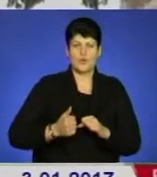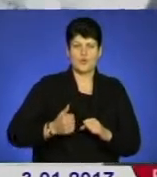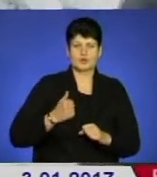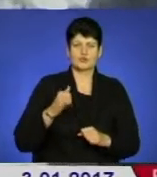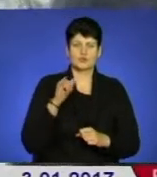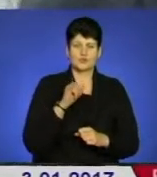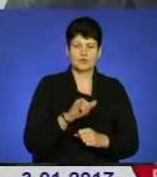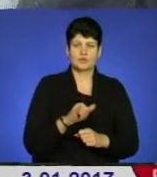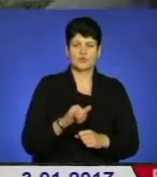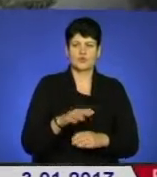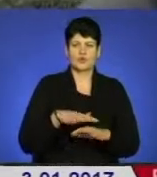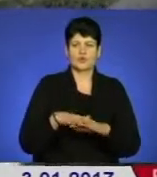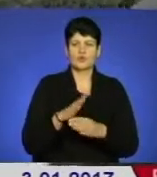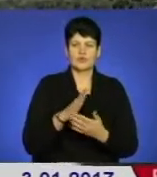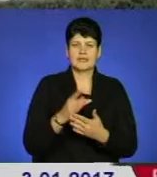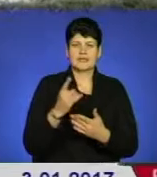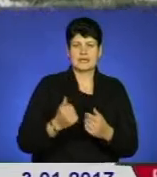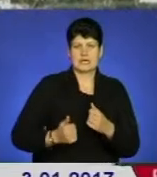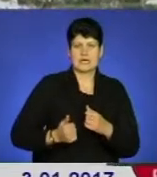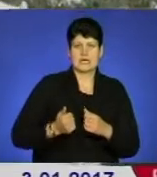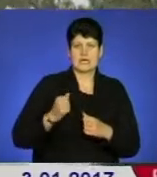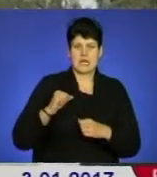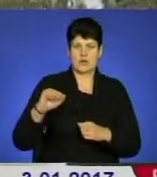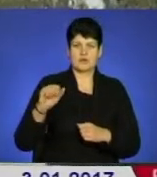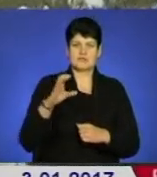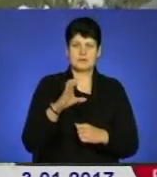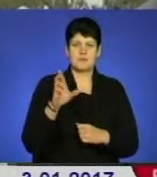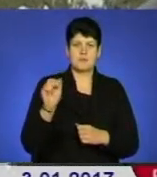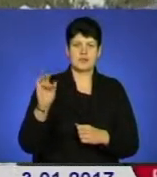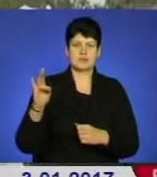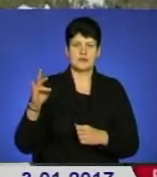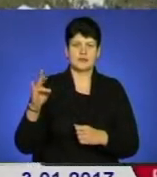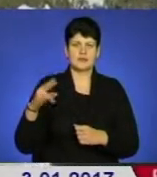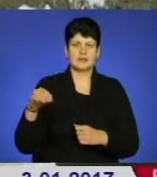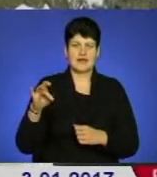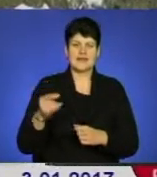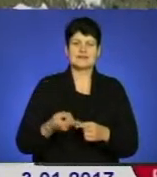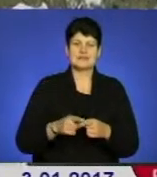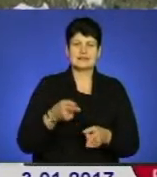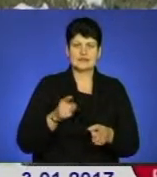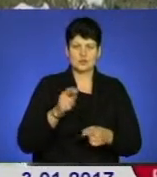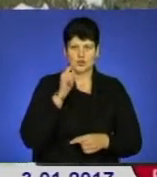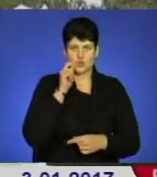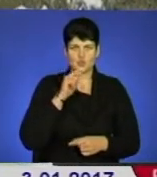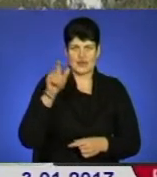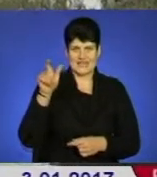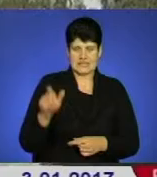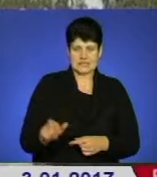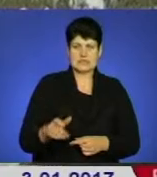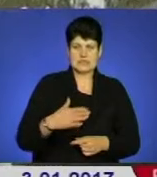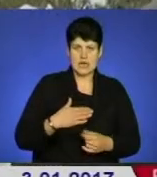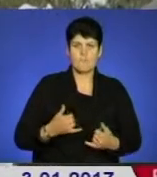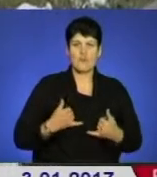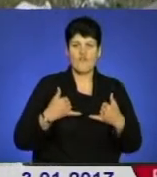герої. Герой наш. Для нас є герой Степан Бандера. Це настоящий українець. І я його поважав